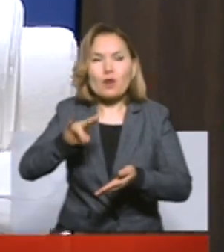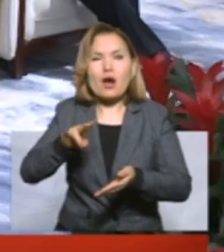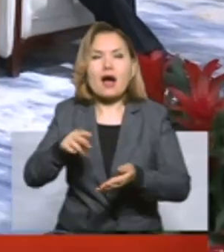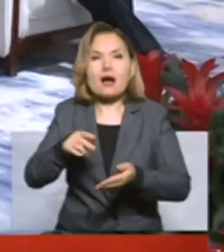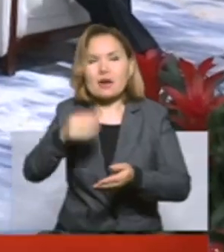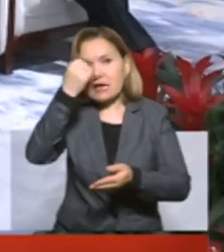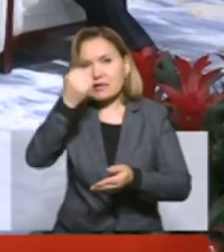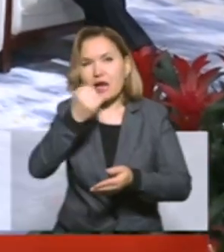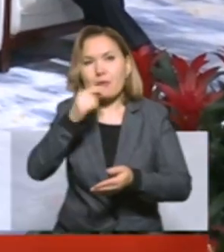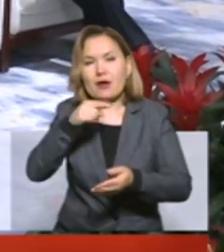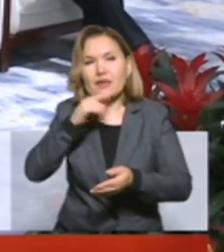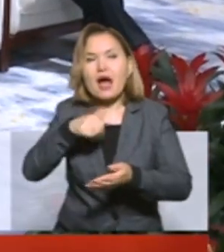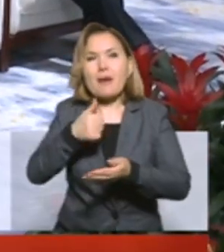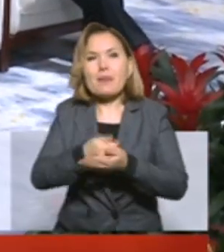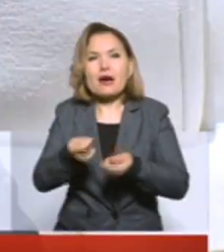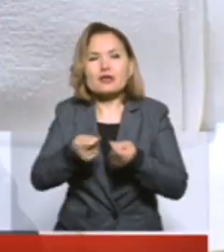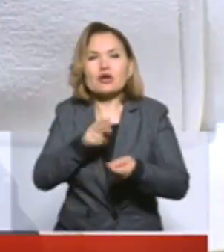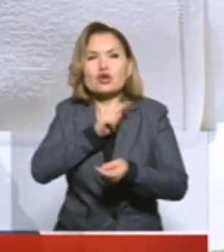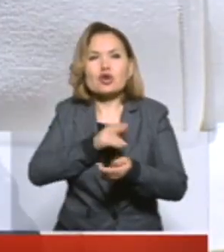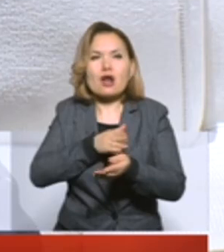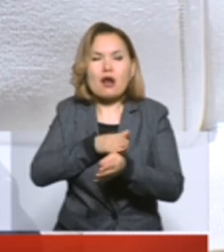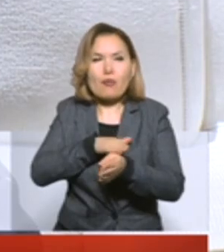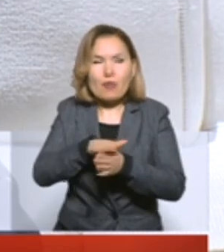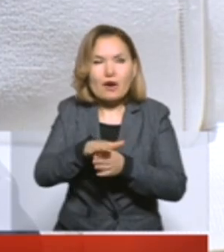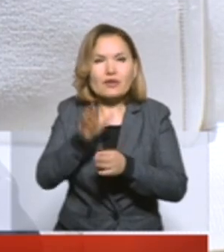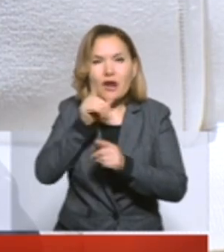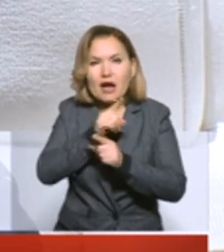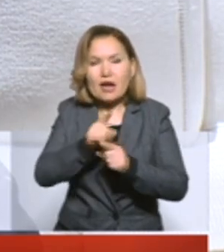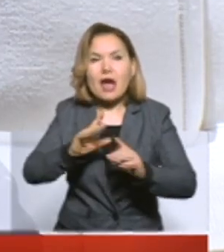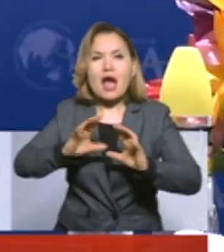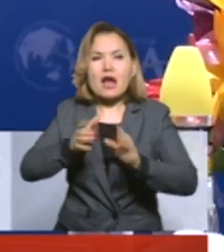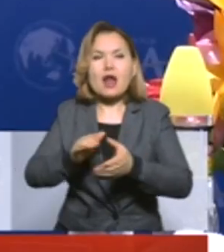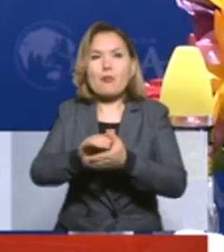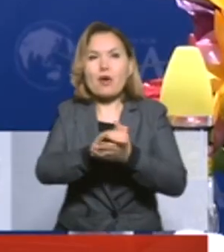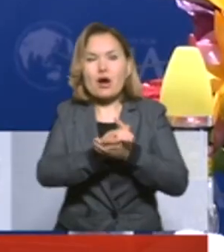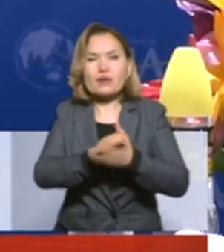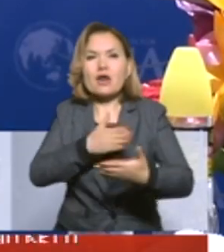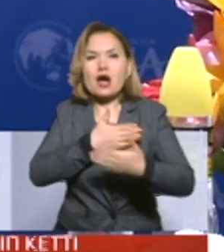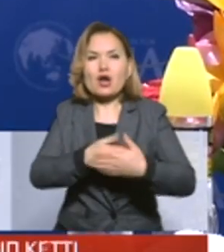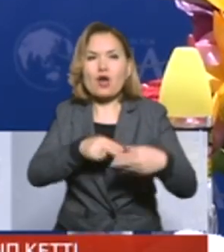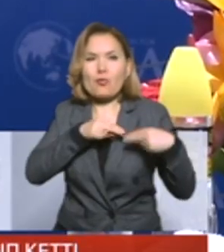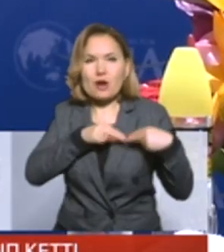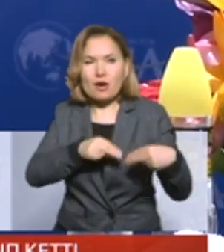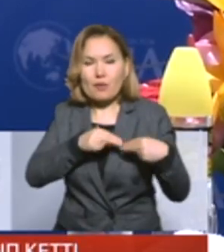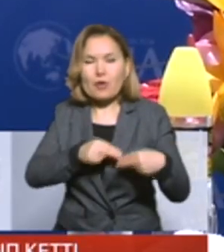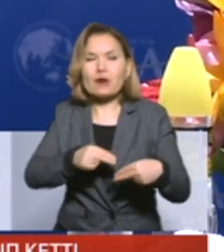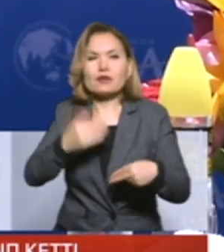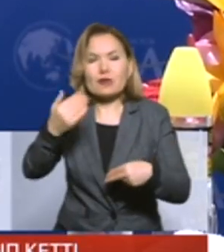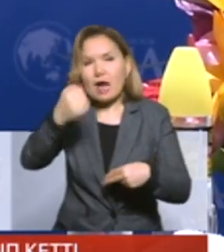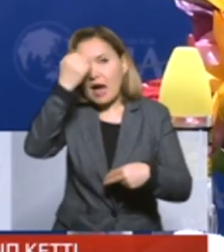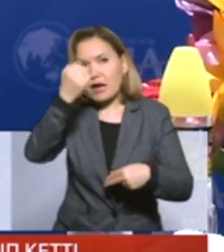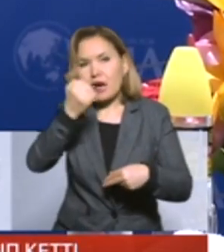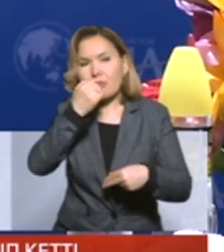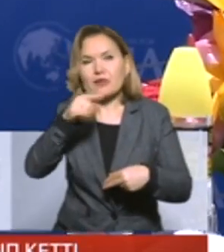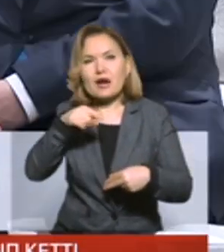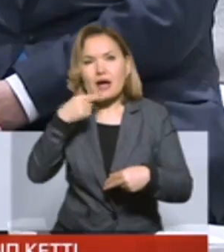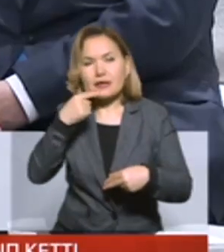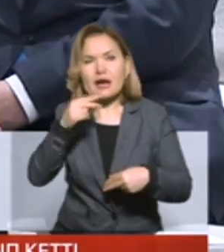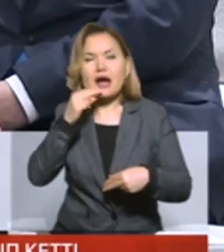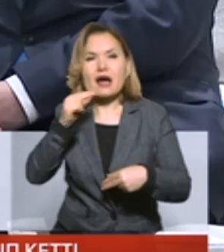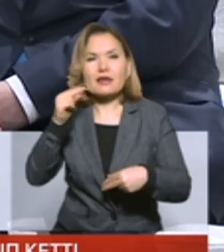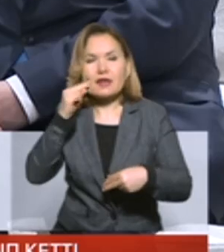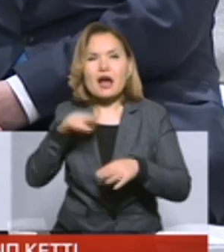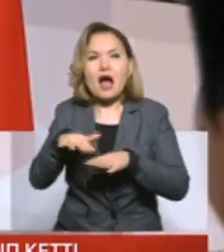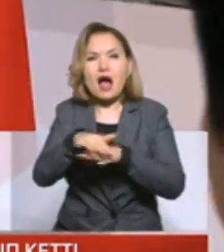білдіріп, оның бас хатшы қызметін атқарған кезде әлемдік қауымдастыққа елеулі еңбек сіңірген атап өтті. Ал